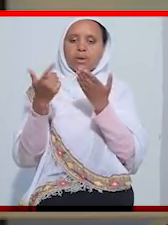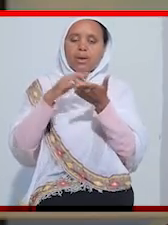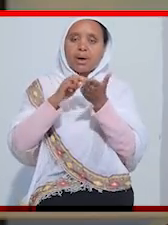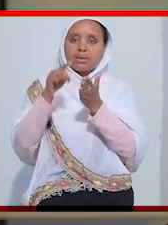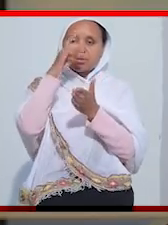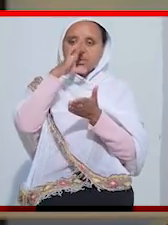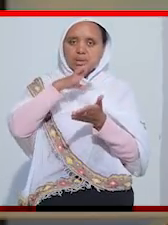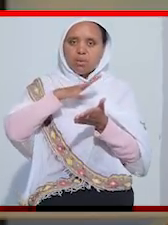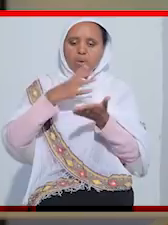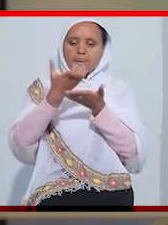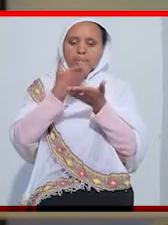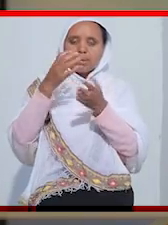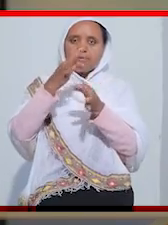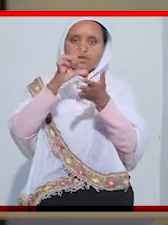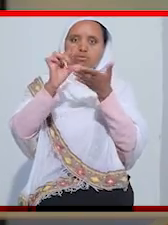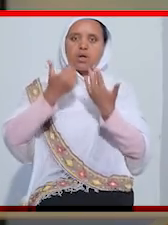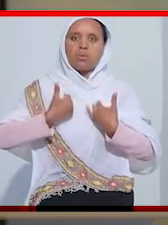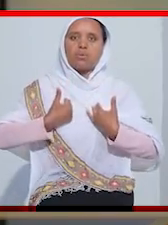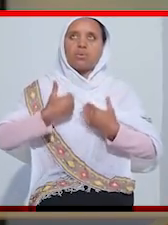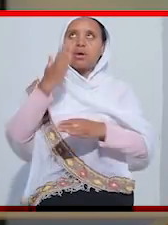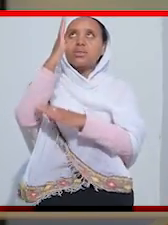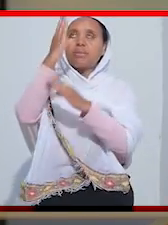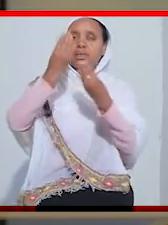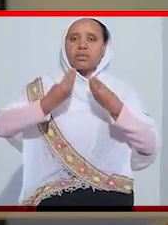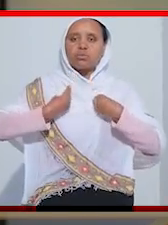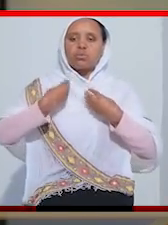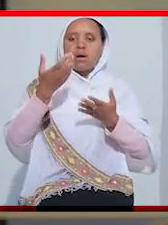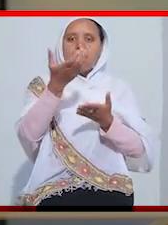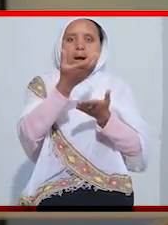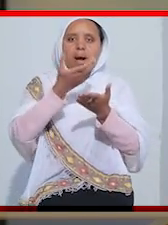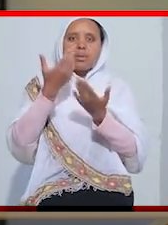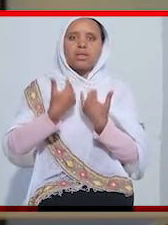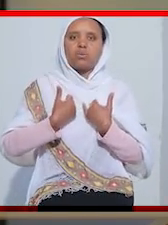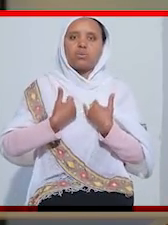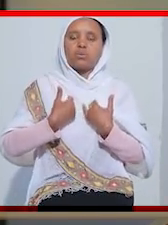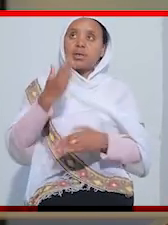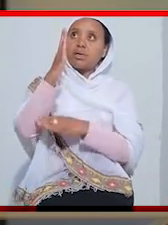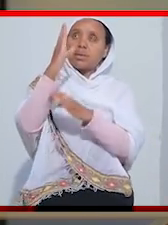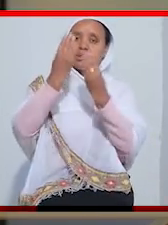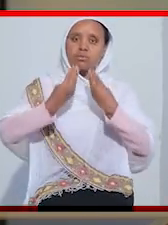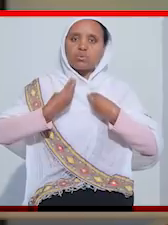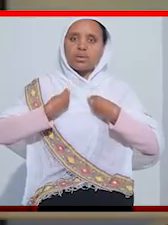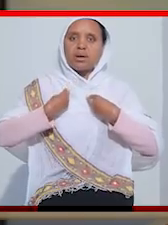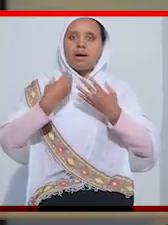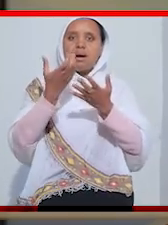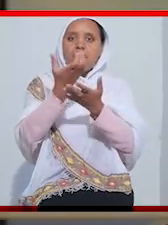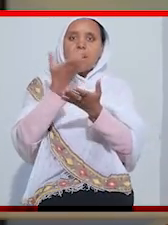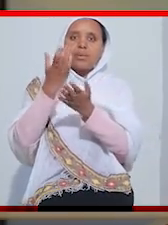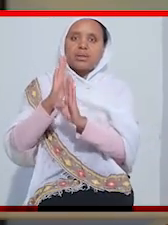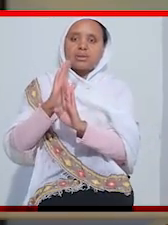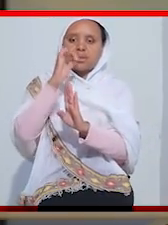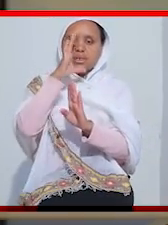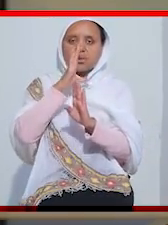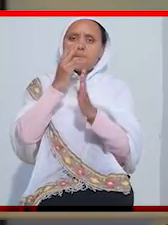ሚል ያ ማለት ሰው ሀብተ መንፈስ ቅዱስ አለው ከእግዚአብሔር የተሰጡ ሀብታት አሉ ከእግዚአብሔር የተሰጡትን